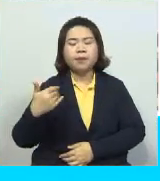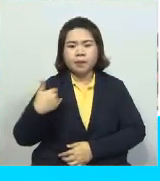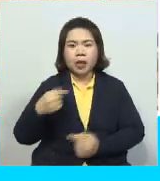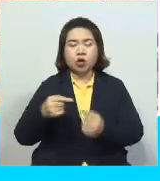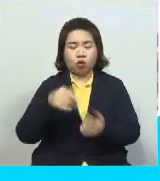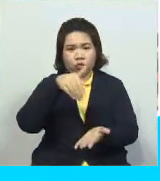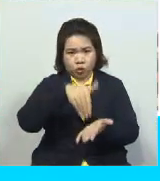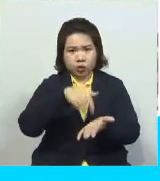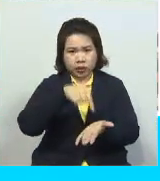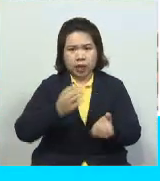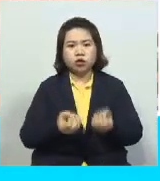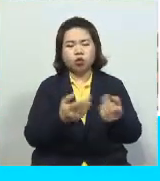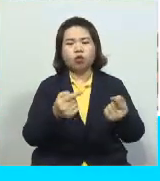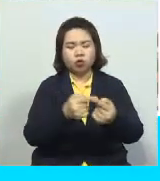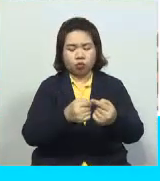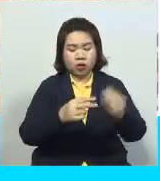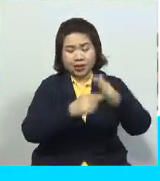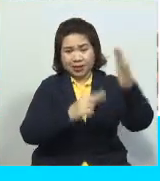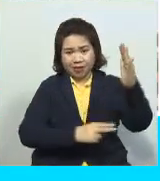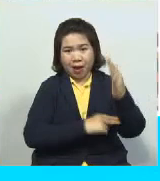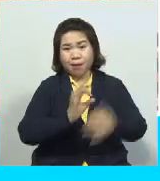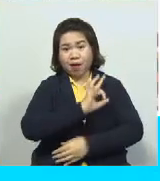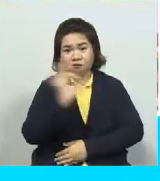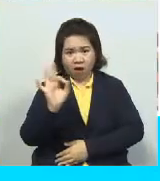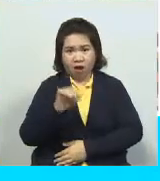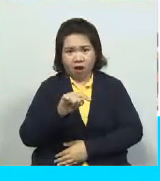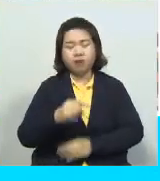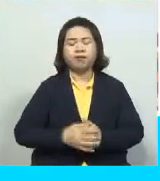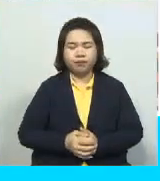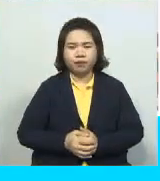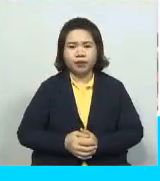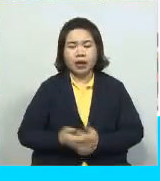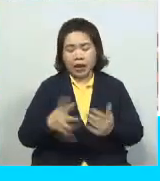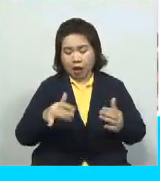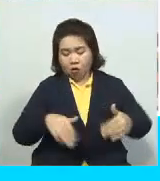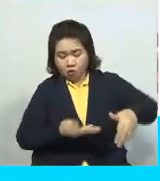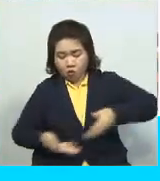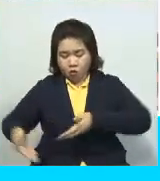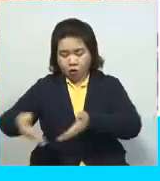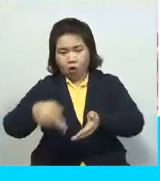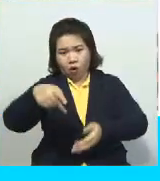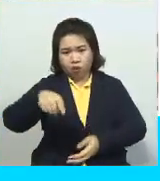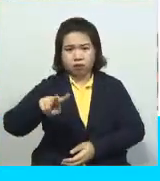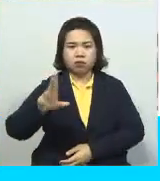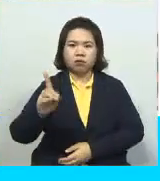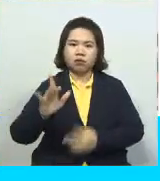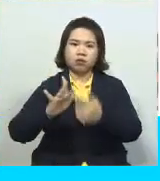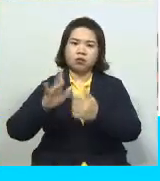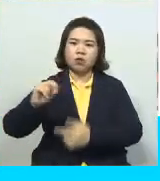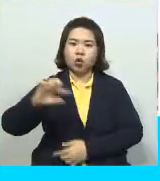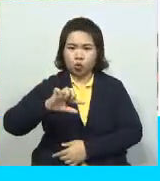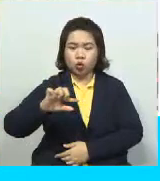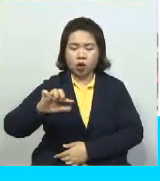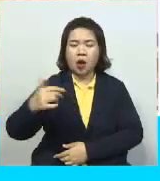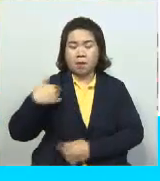าที่จุดที่สะพานผ่านฟ้าได้นะครับหรือคลองพดุงวงเกษมถ้ามาที่ในส่วนของสถ